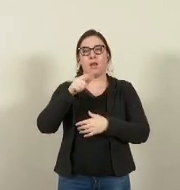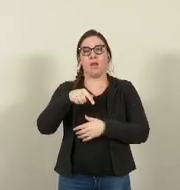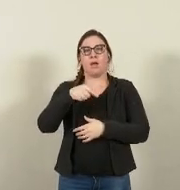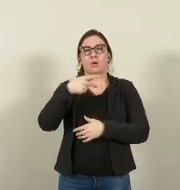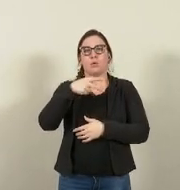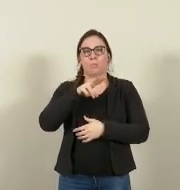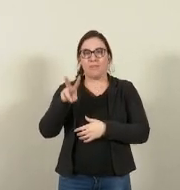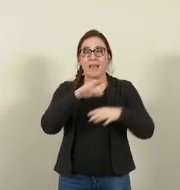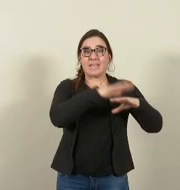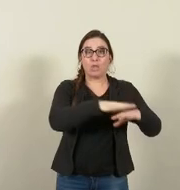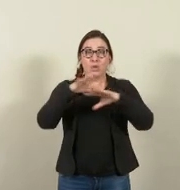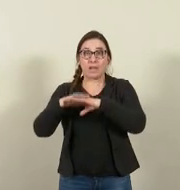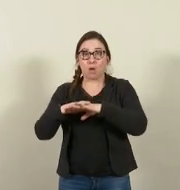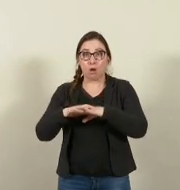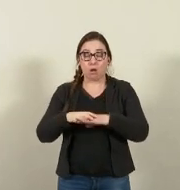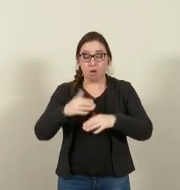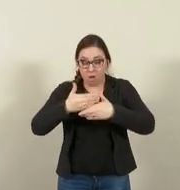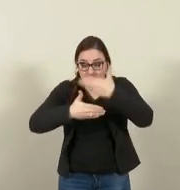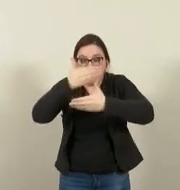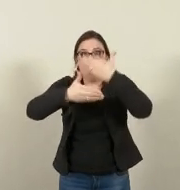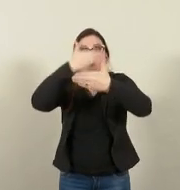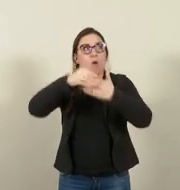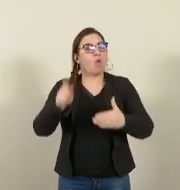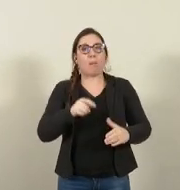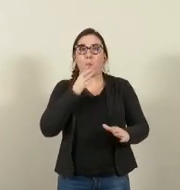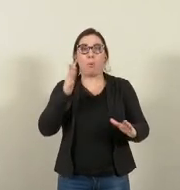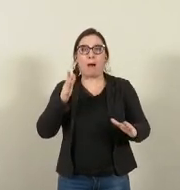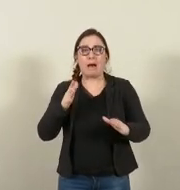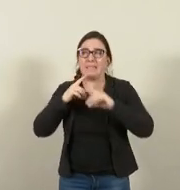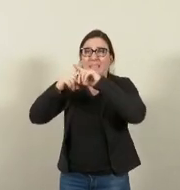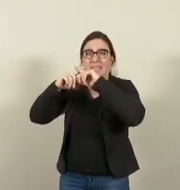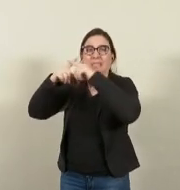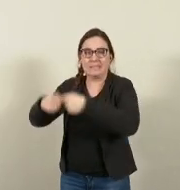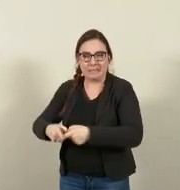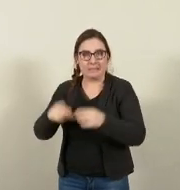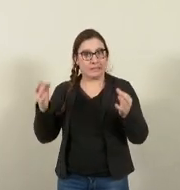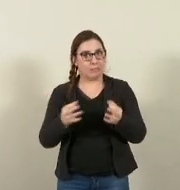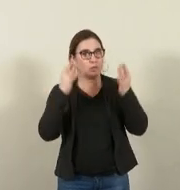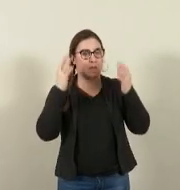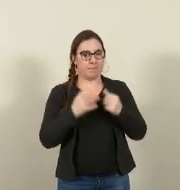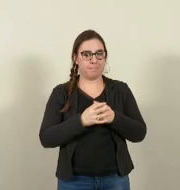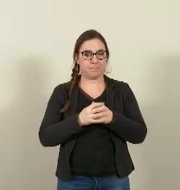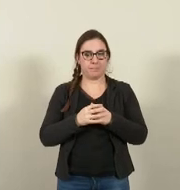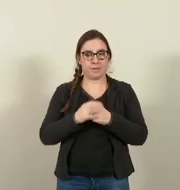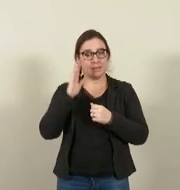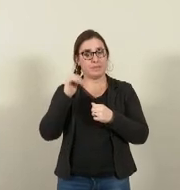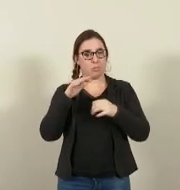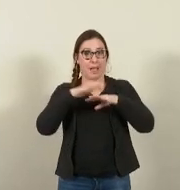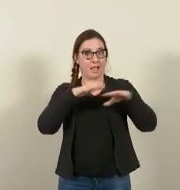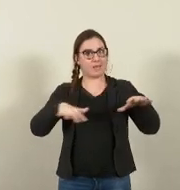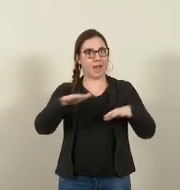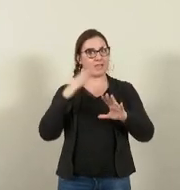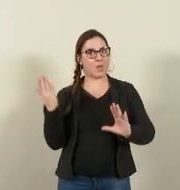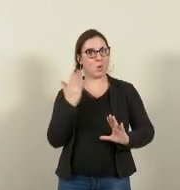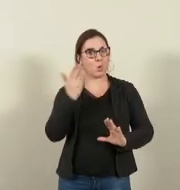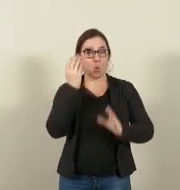pas de reconstruire de tels logements sur la cité c'est donc un moment important pour l'histoire de la B le commencement